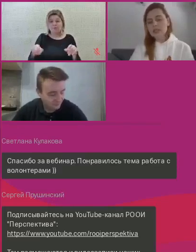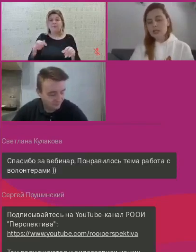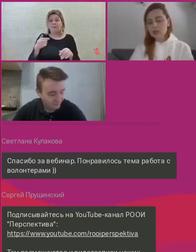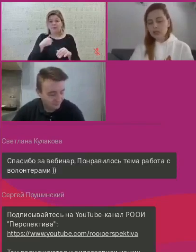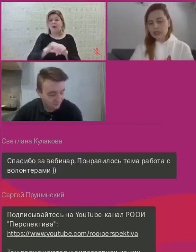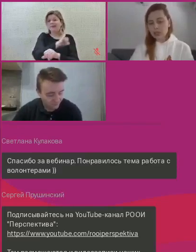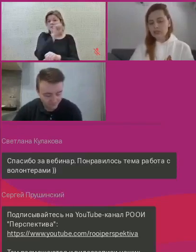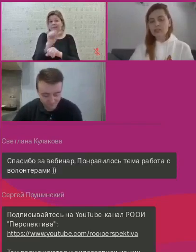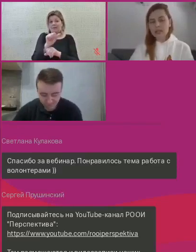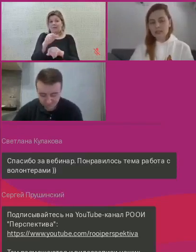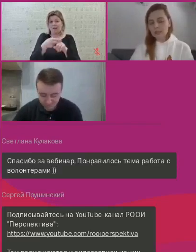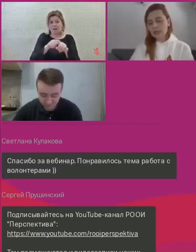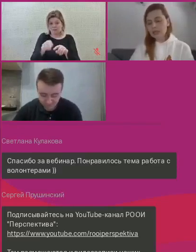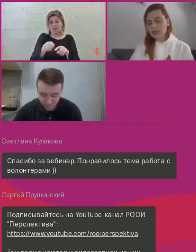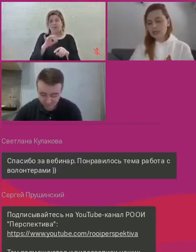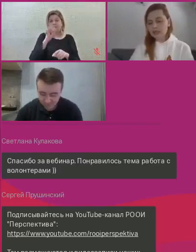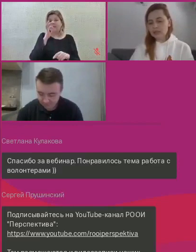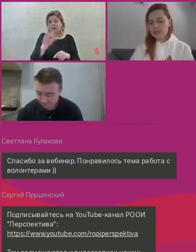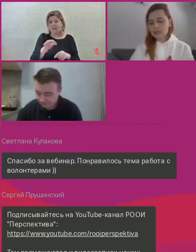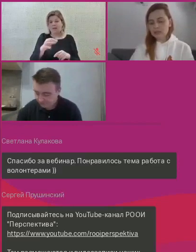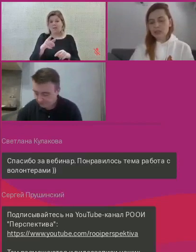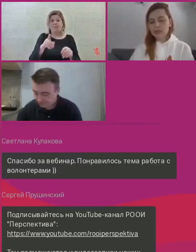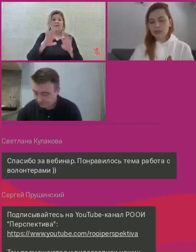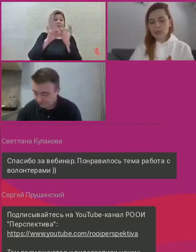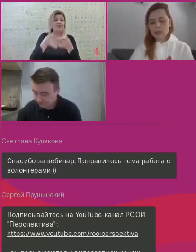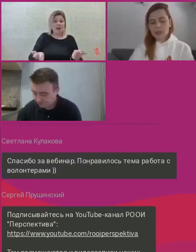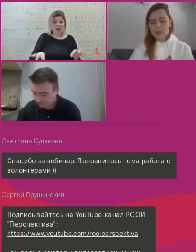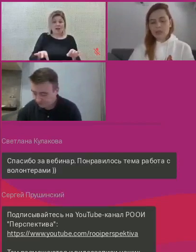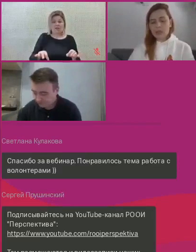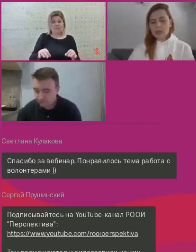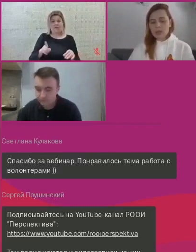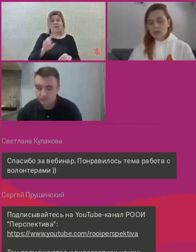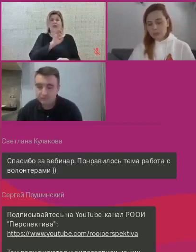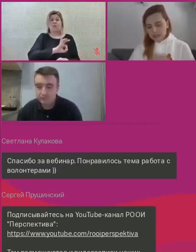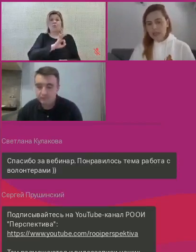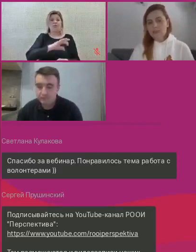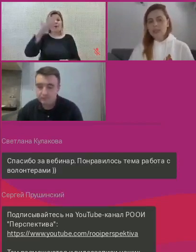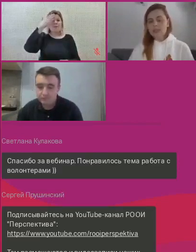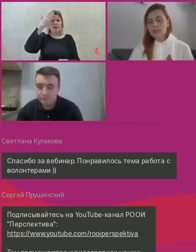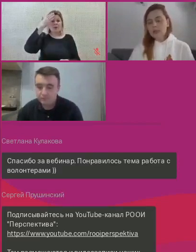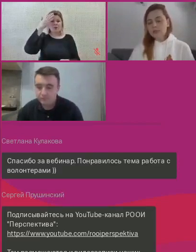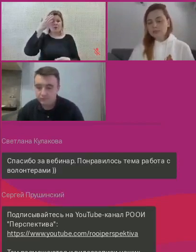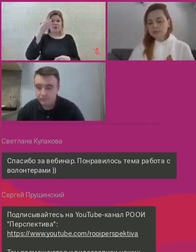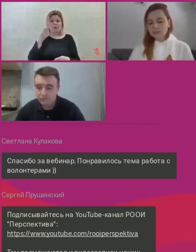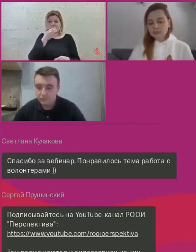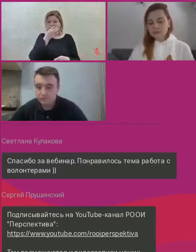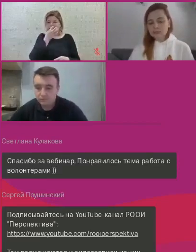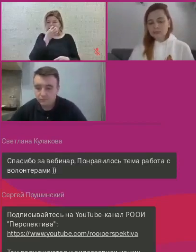остановилась, да, на этом и сказала, что здесь, конечно, в идеале прибегать к методам, к профессиональным методам